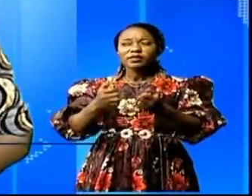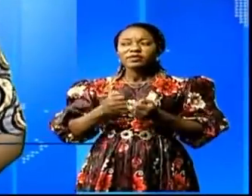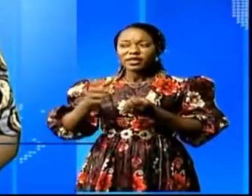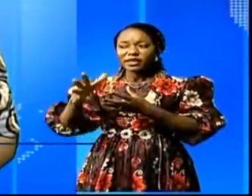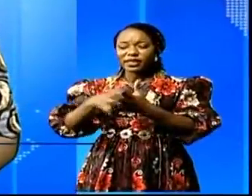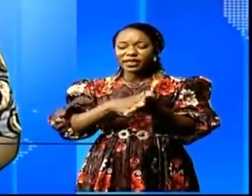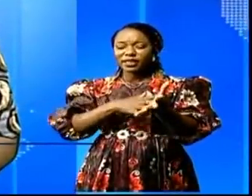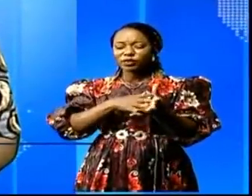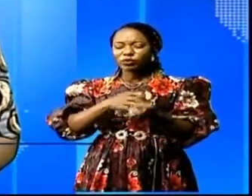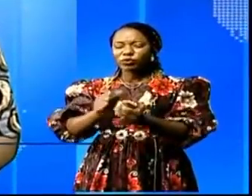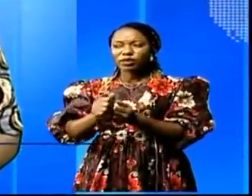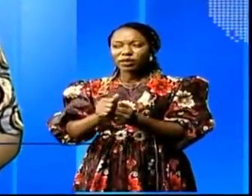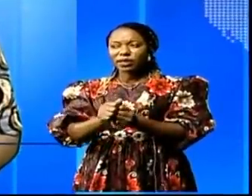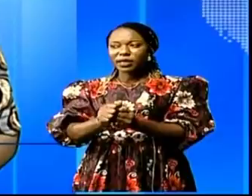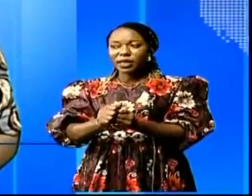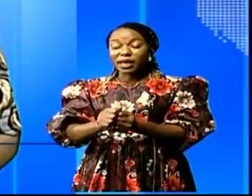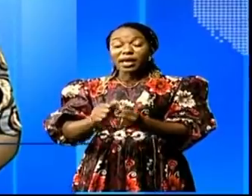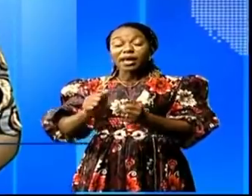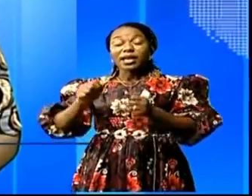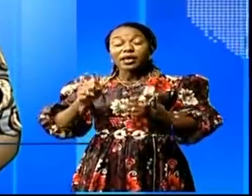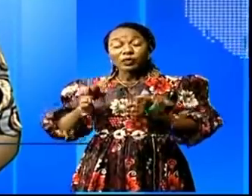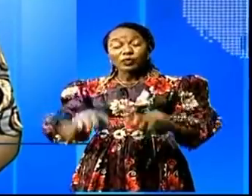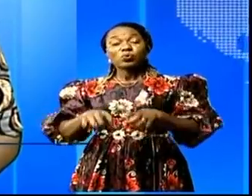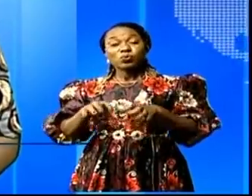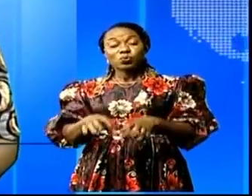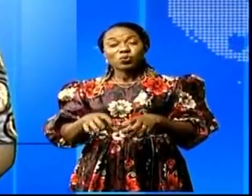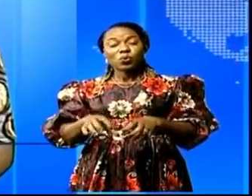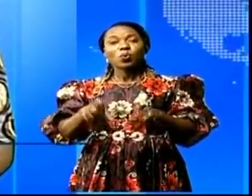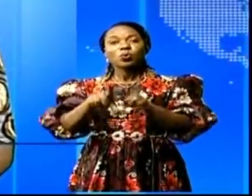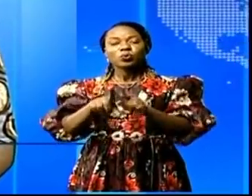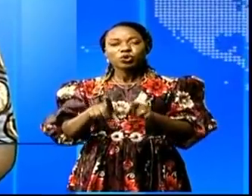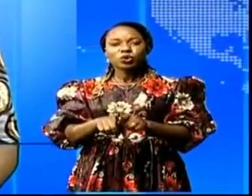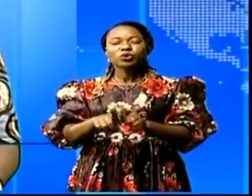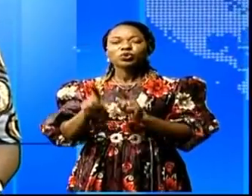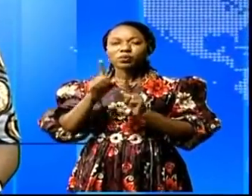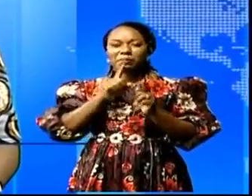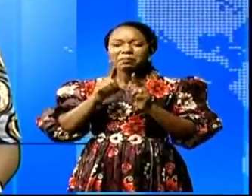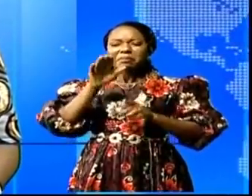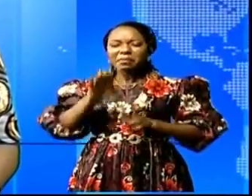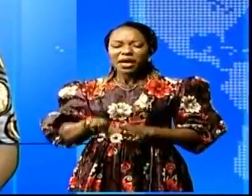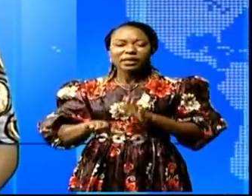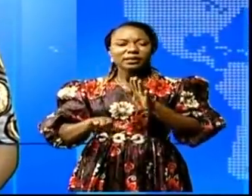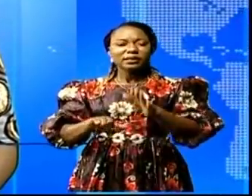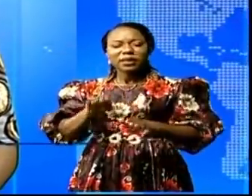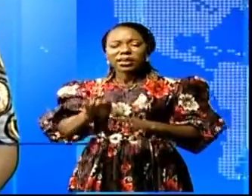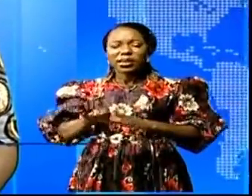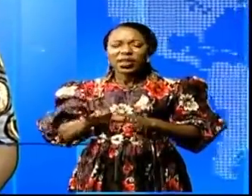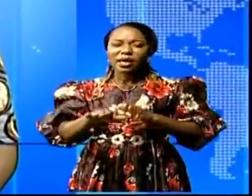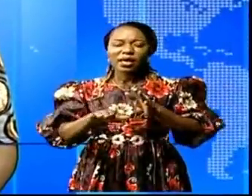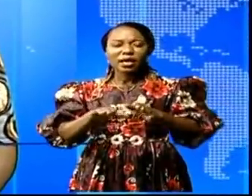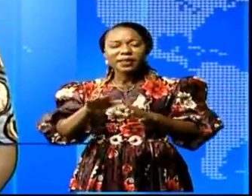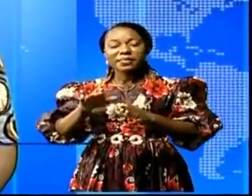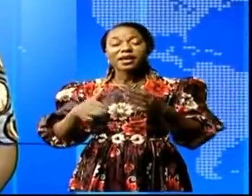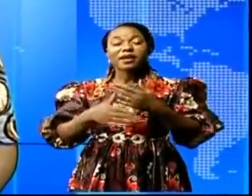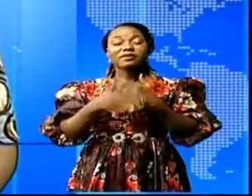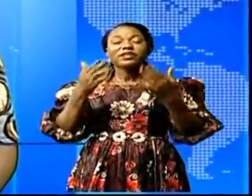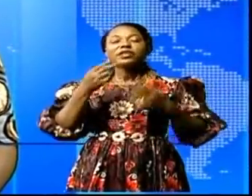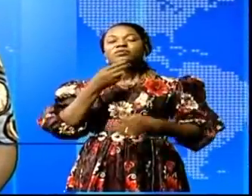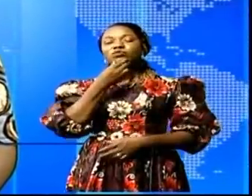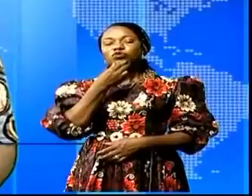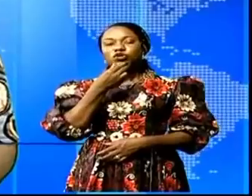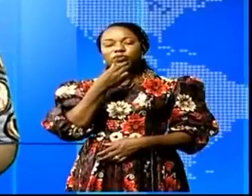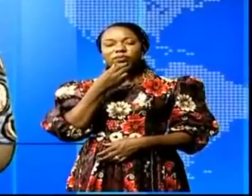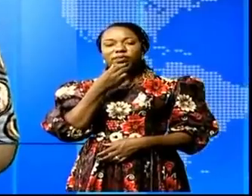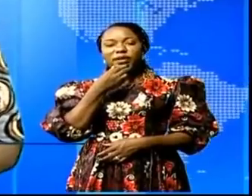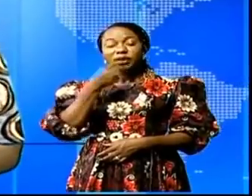institutions démocratiquement élues. Ils ont marché sur les artères de la ville de Mbujimayi